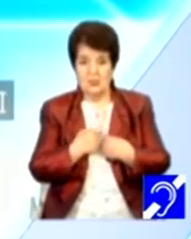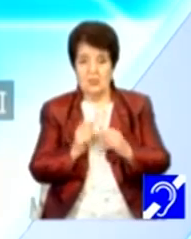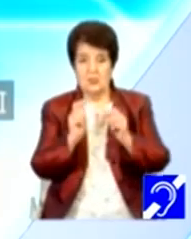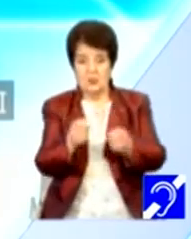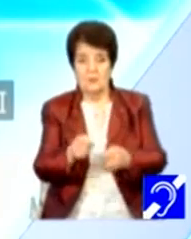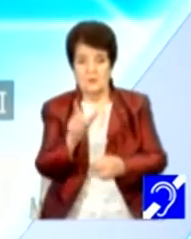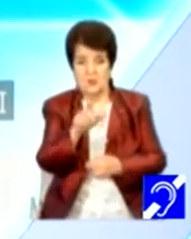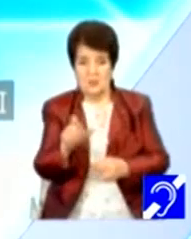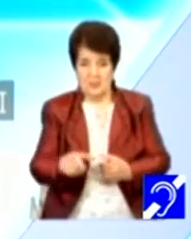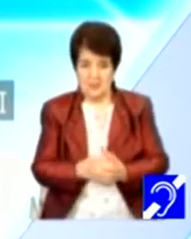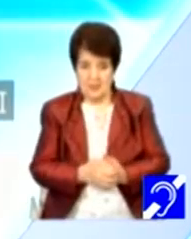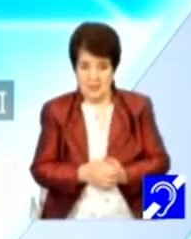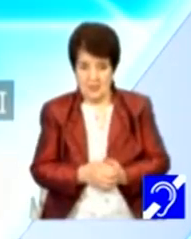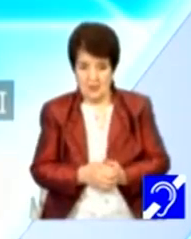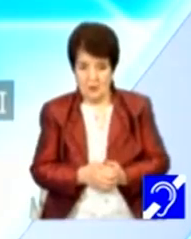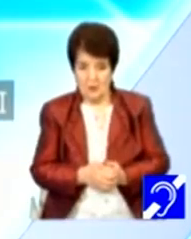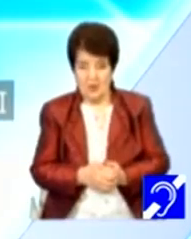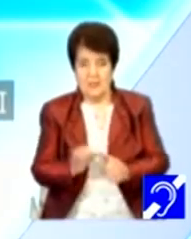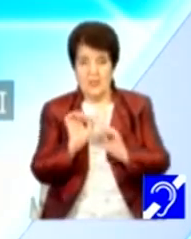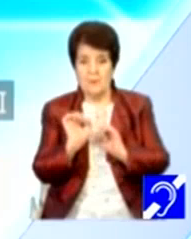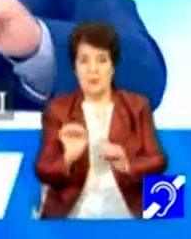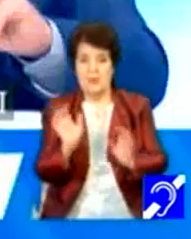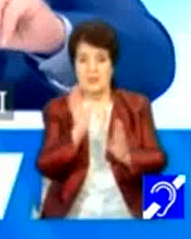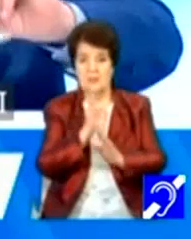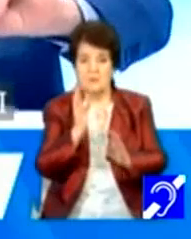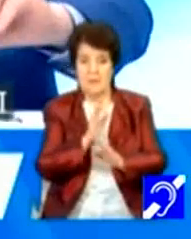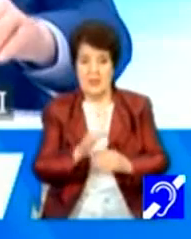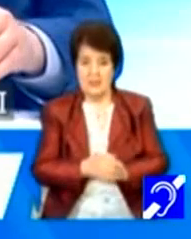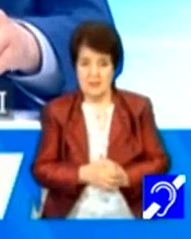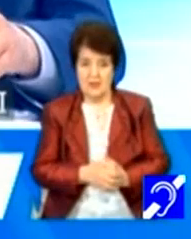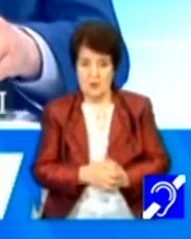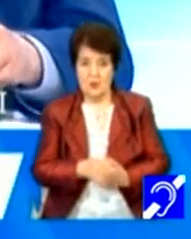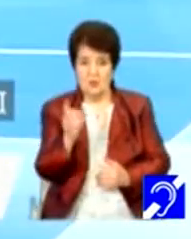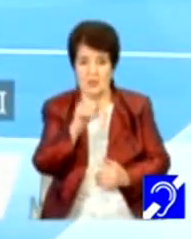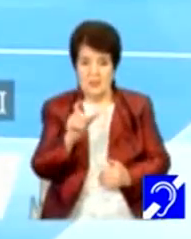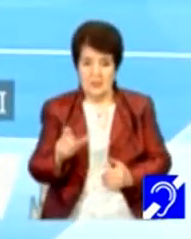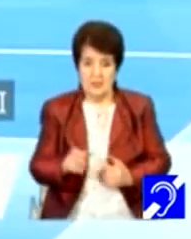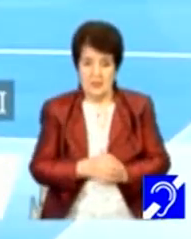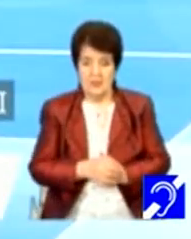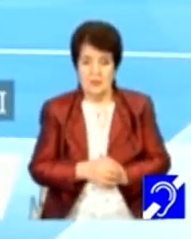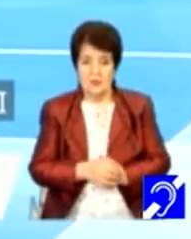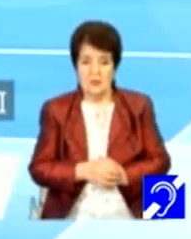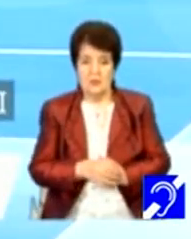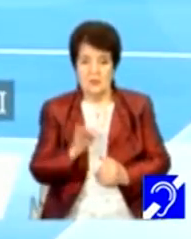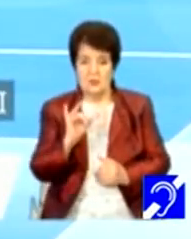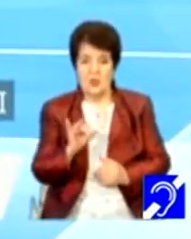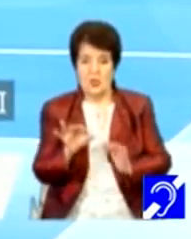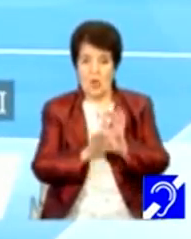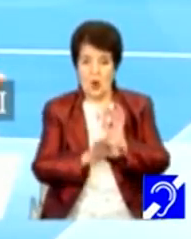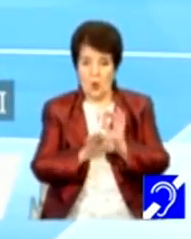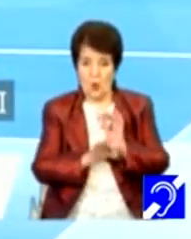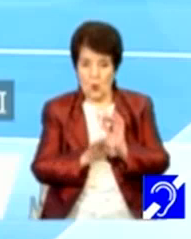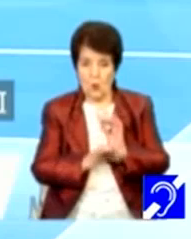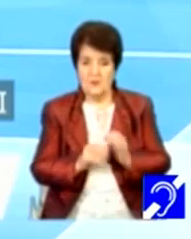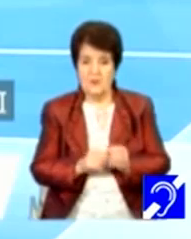cetățenilor, mai ales când vorbim de protecția mediului. De protecția mediului, de protecția cetățenilor și de corupție, că de